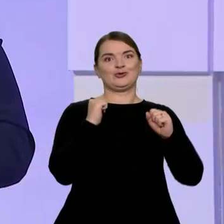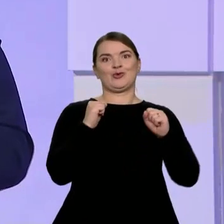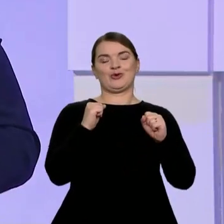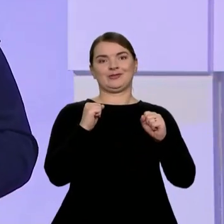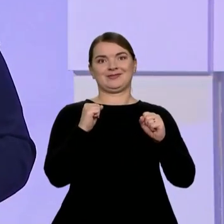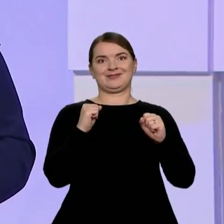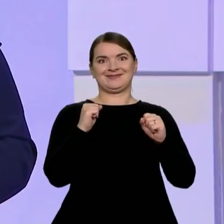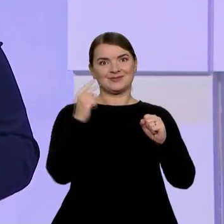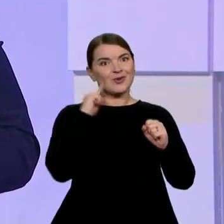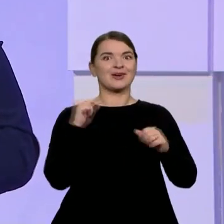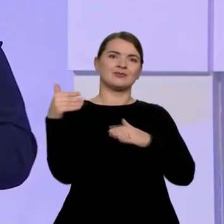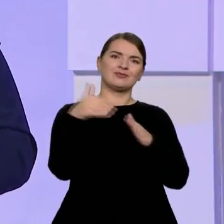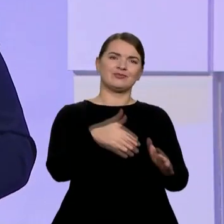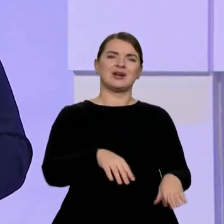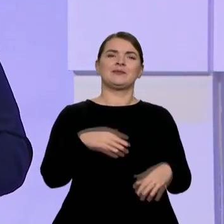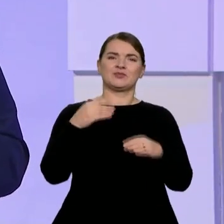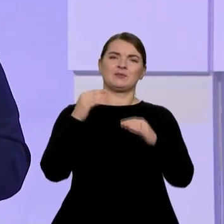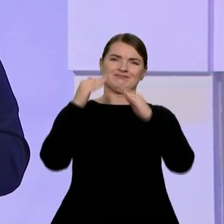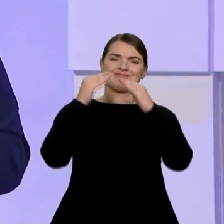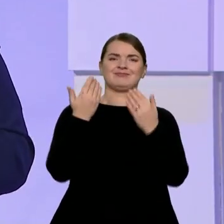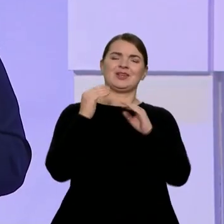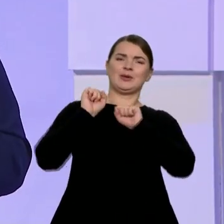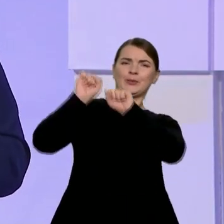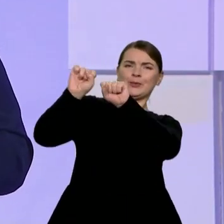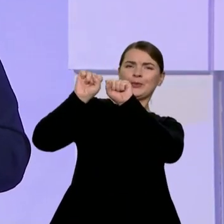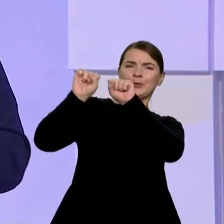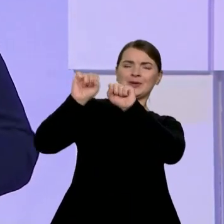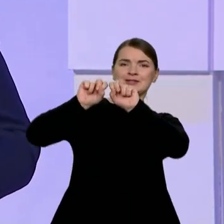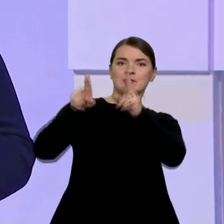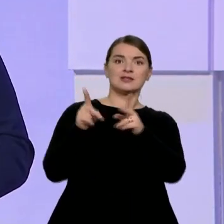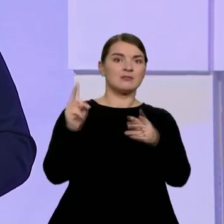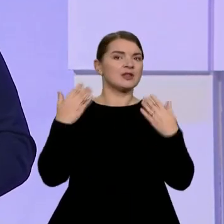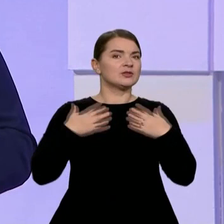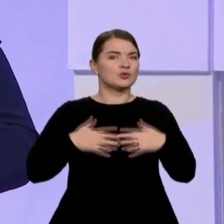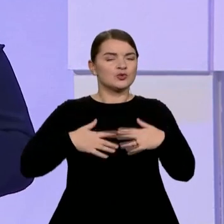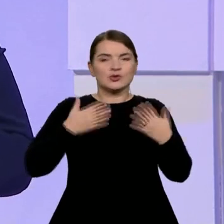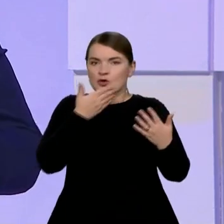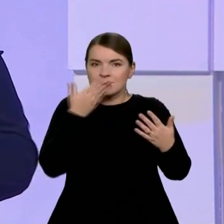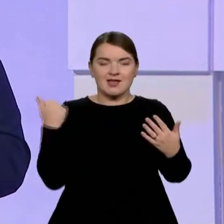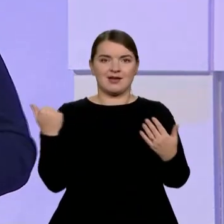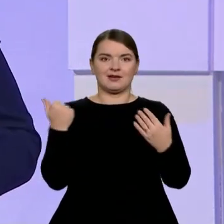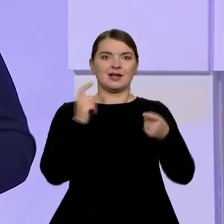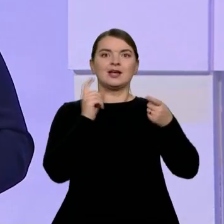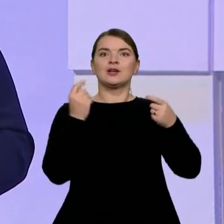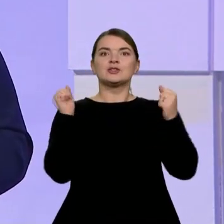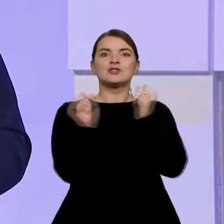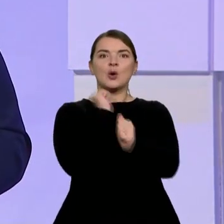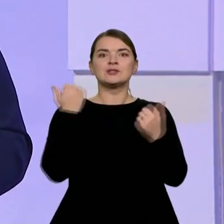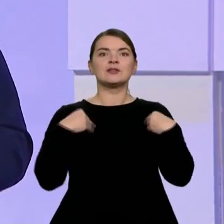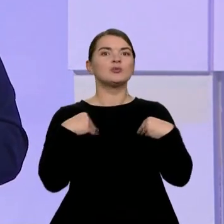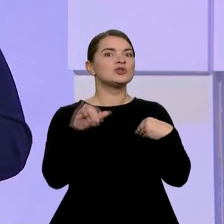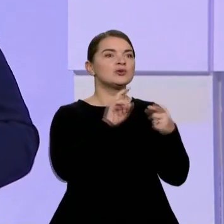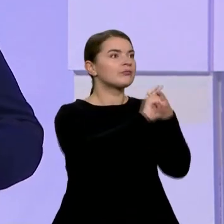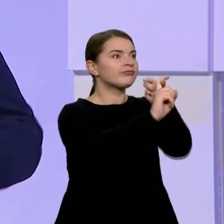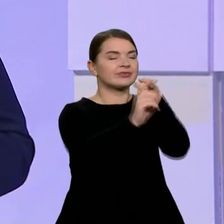sportuoti, jėgos aitvarais užsiimti, bet nėra sukurta sąlygų persirinkti dušą, išsidžiavinti savo rūbus ir per 8 metus niekas